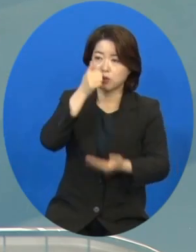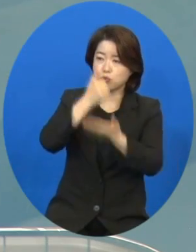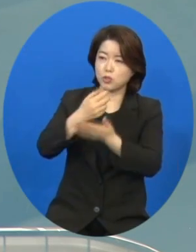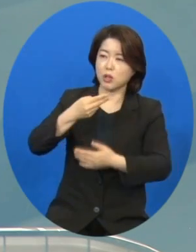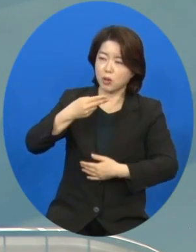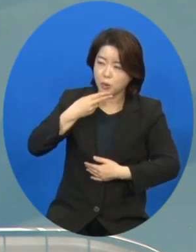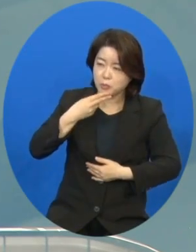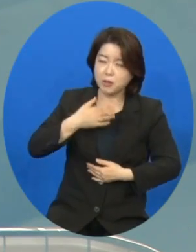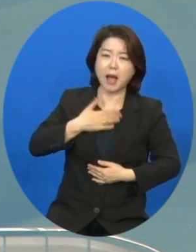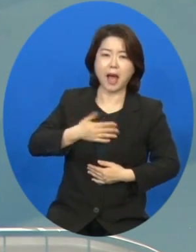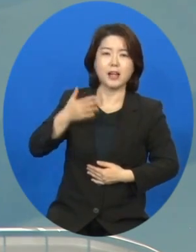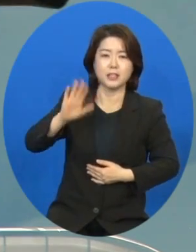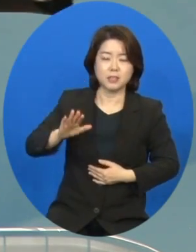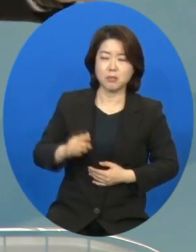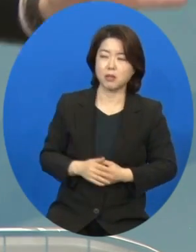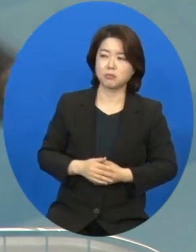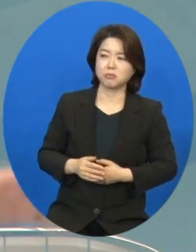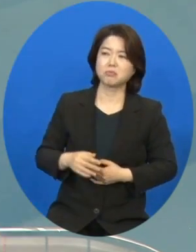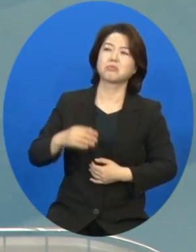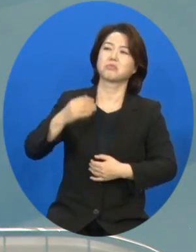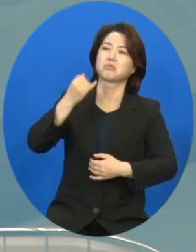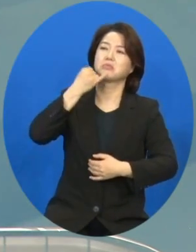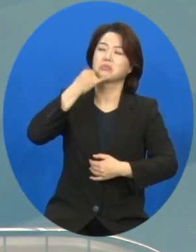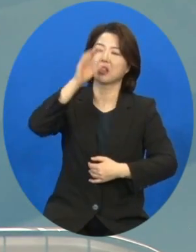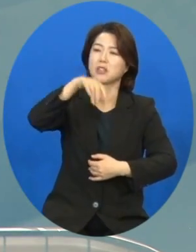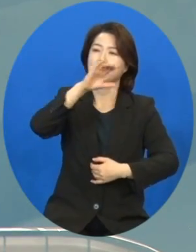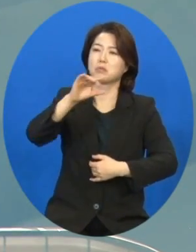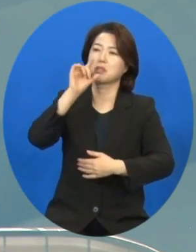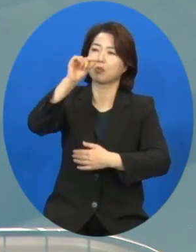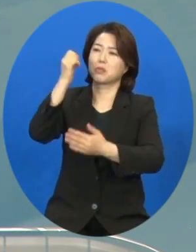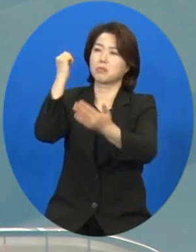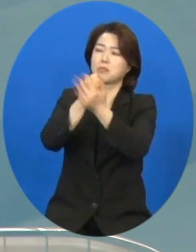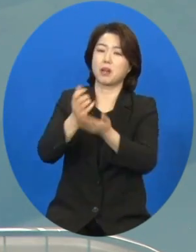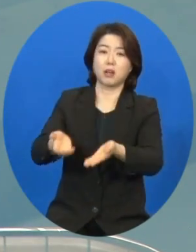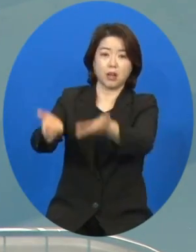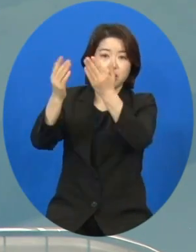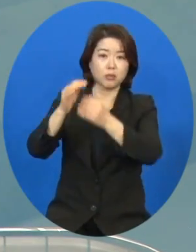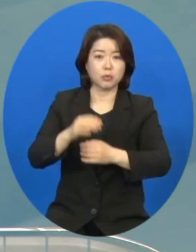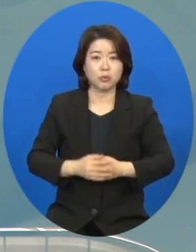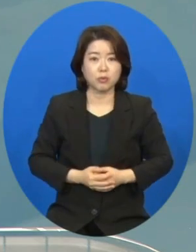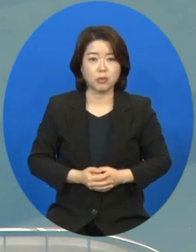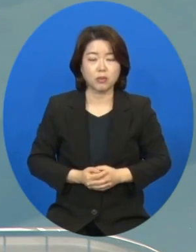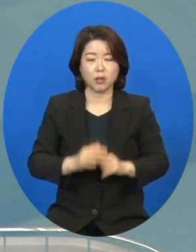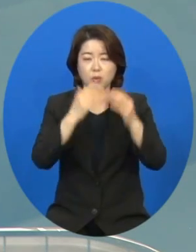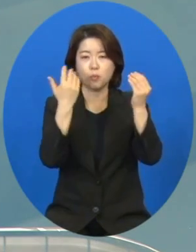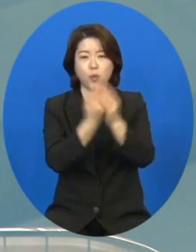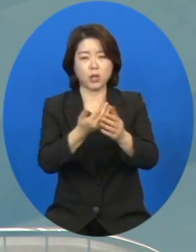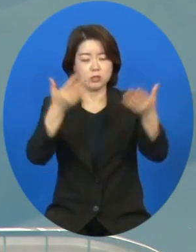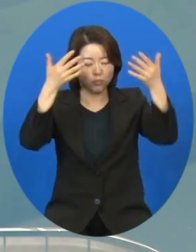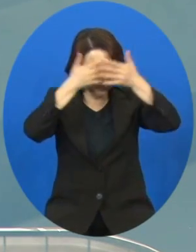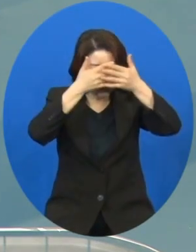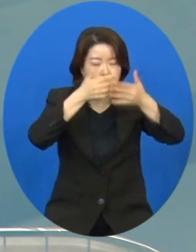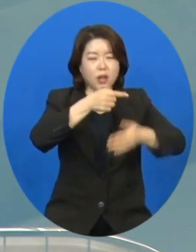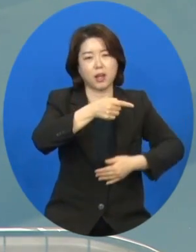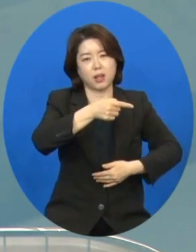것을 알고도 십자가에 내버립니다. 완전히 눈이 가려버린 거죠.